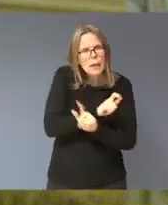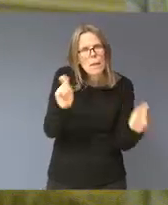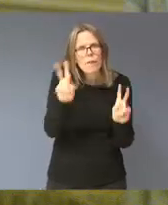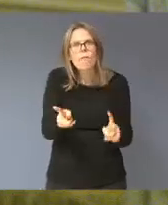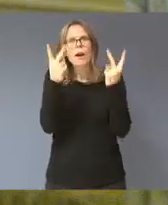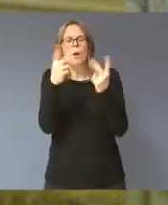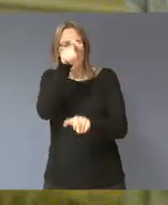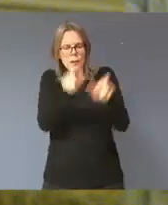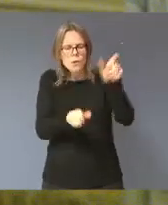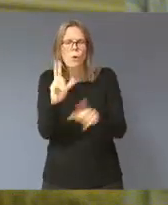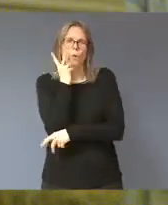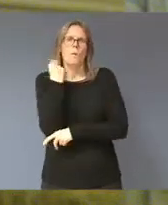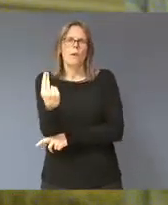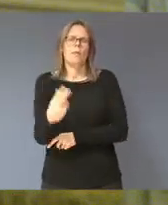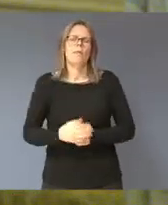chaque être humain.